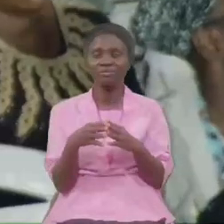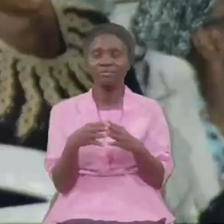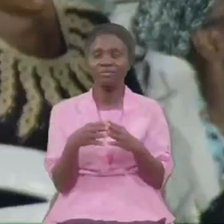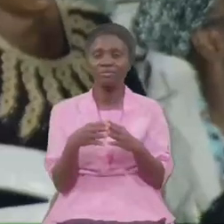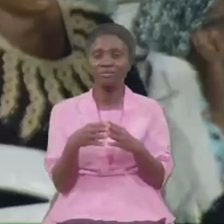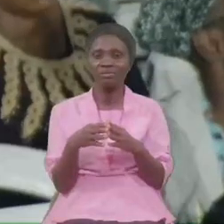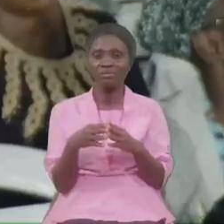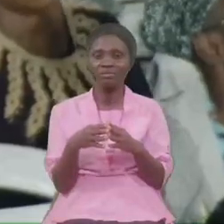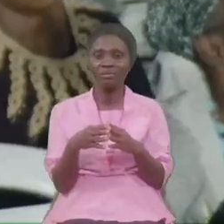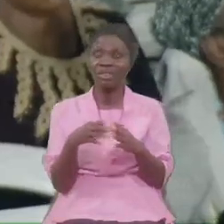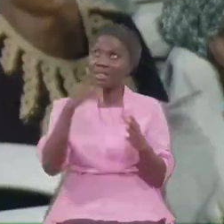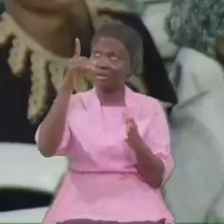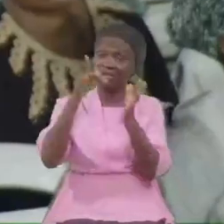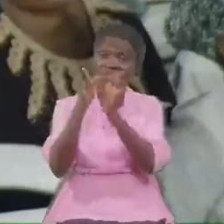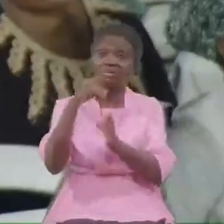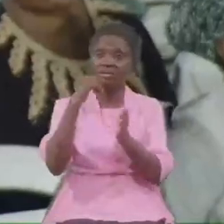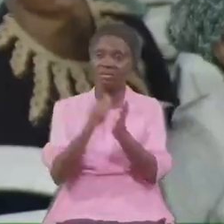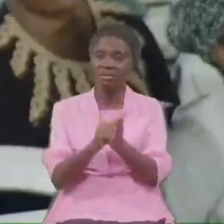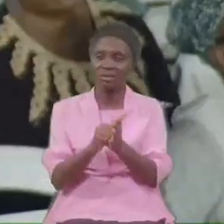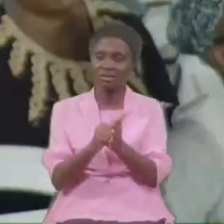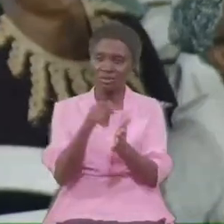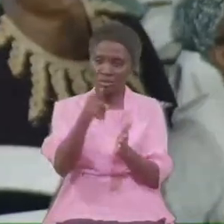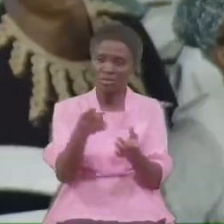il dit, venez à moi.